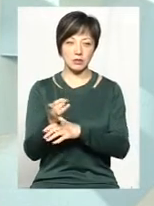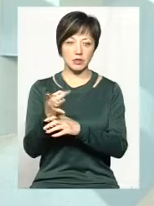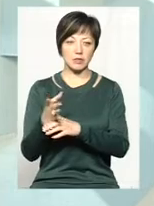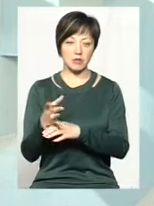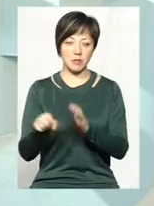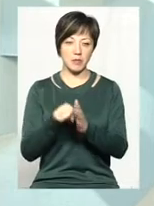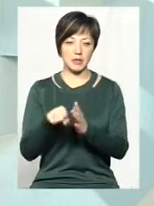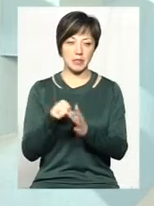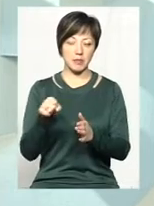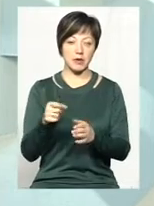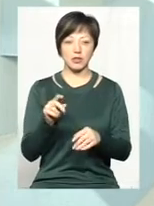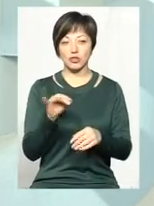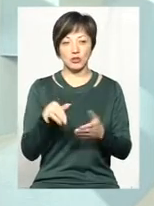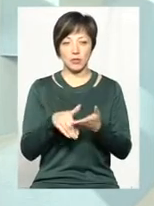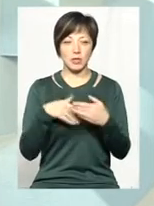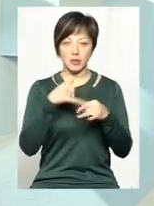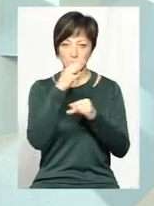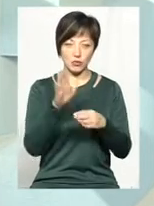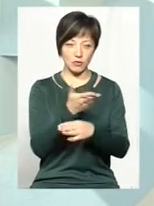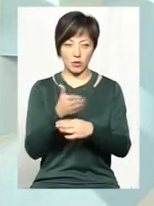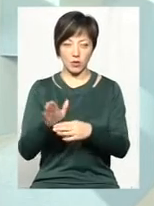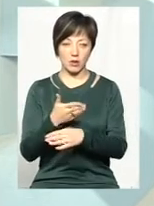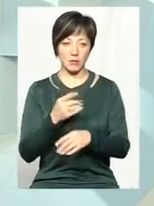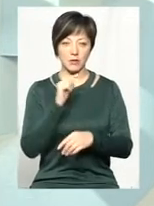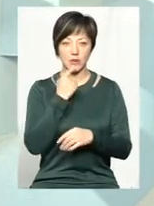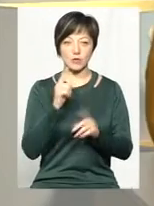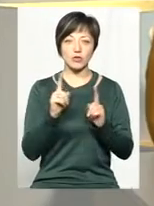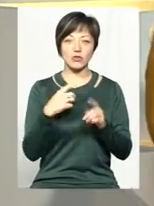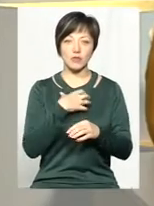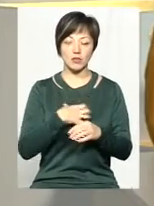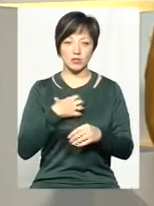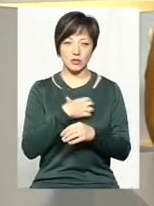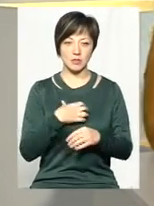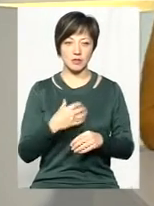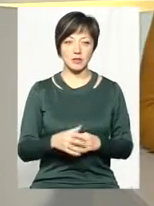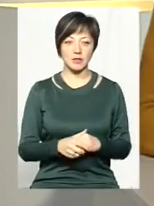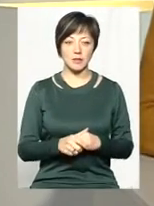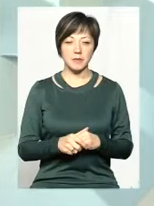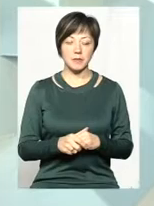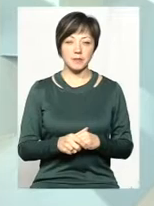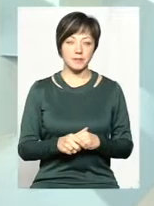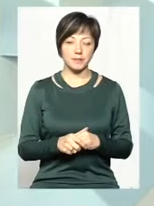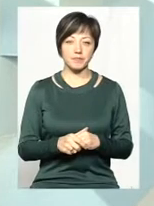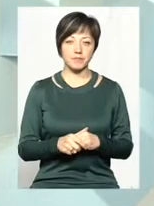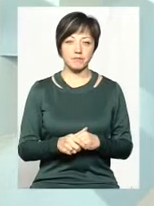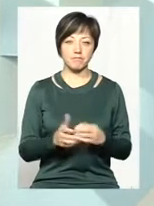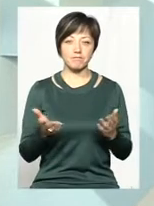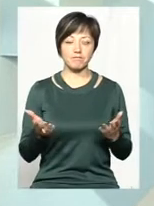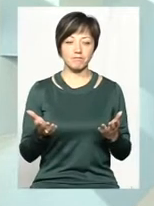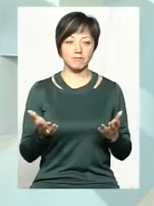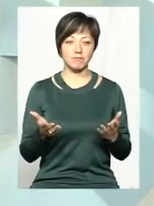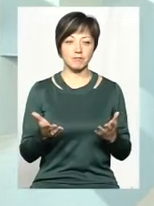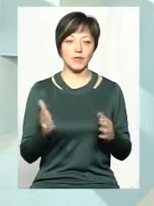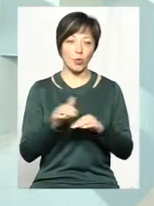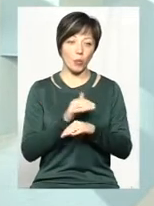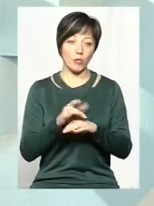чи допомогти хлопцеві, ну, не можу якось відокремити, що, не одна що у я вас така історія. Да, вона, ну,